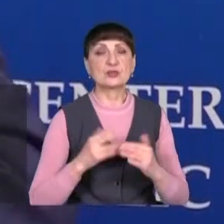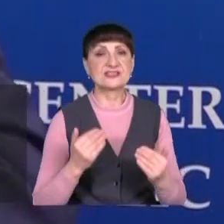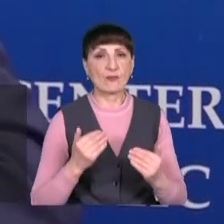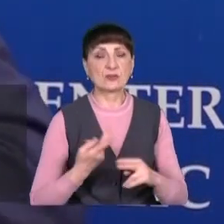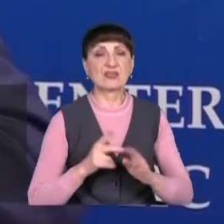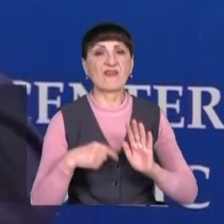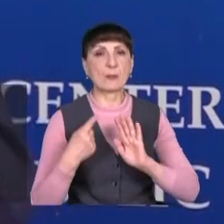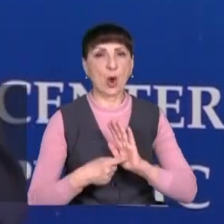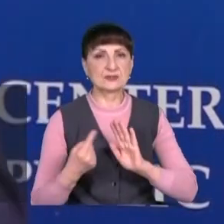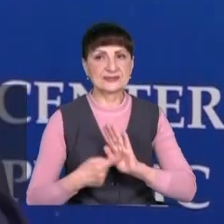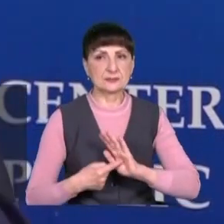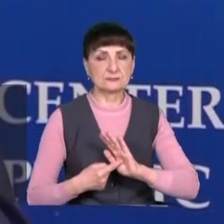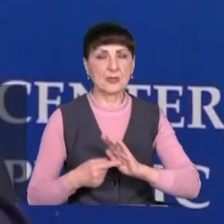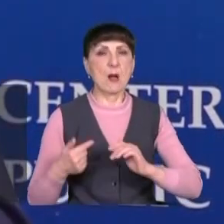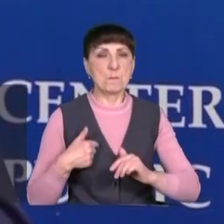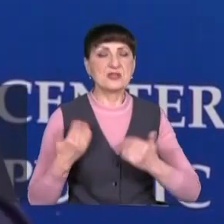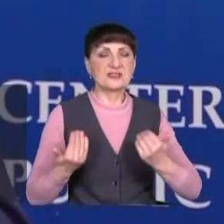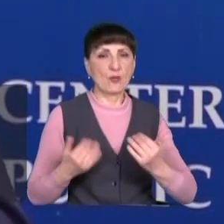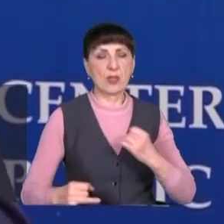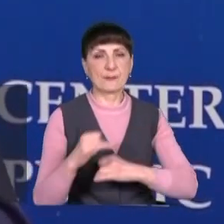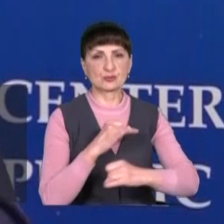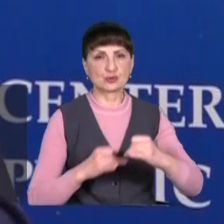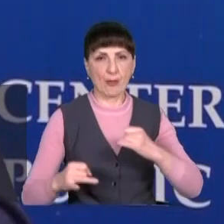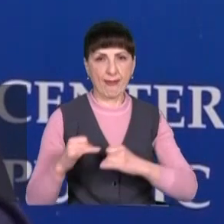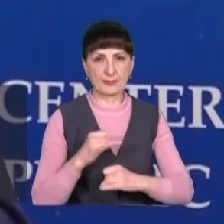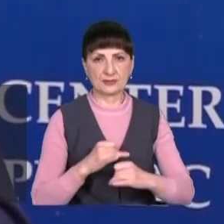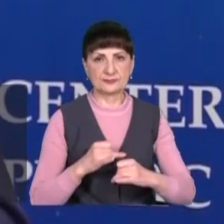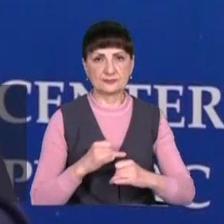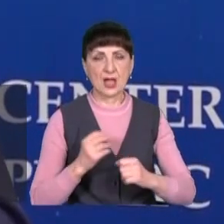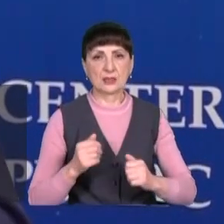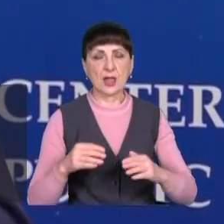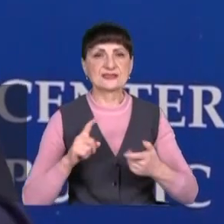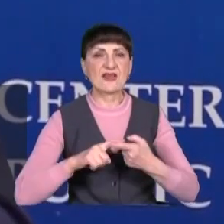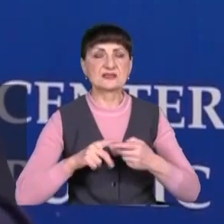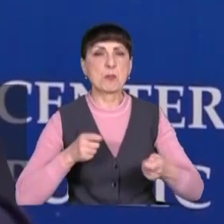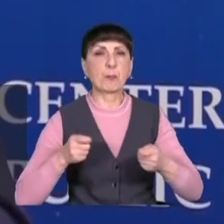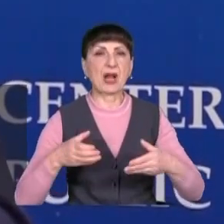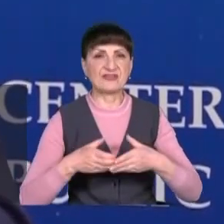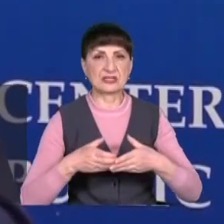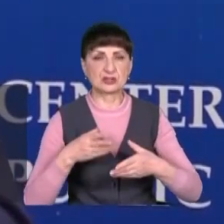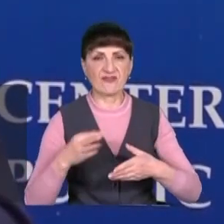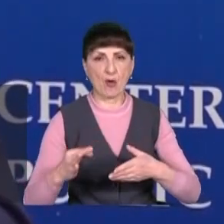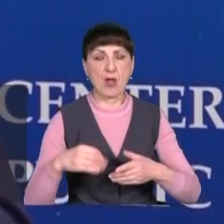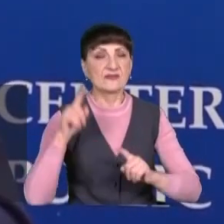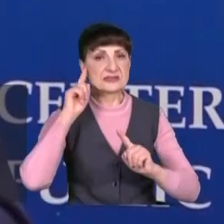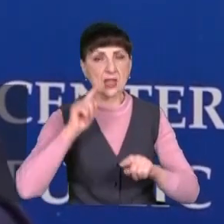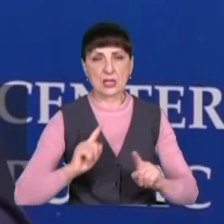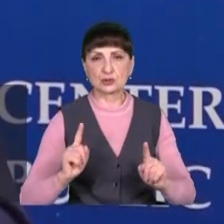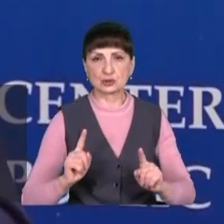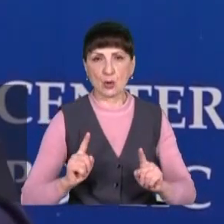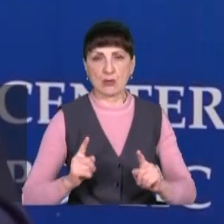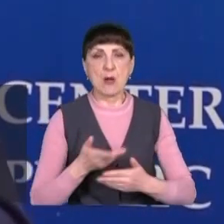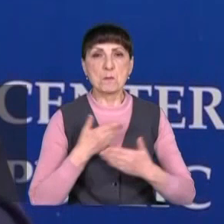эти вопросы как раз мы и подняли на уровне правительства, потому что вы знаете, что